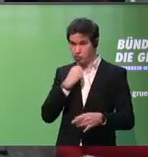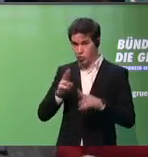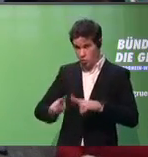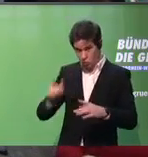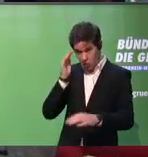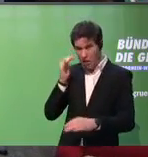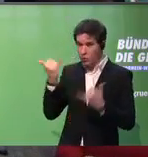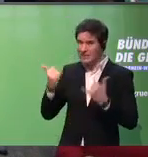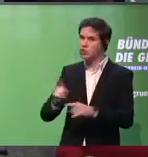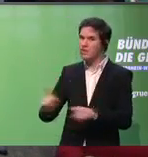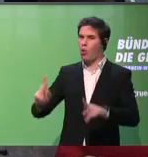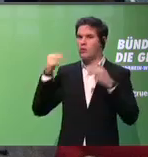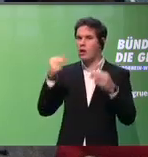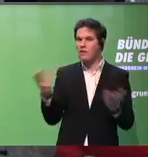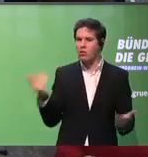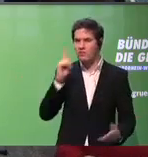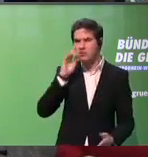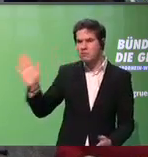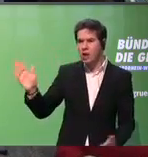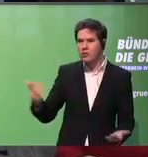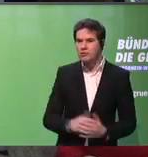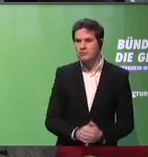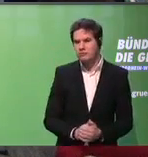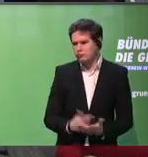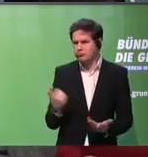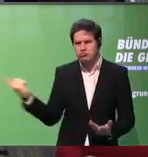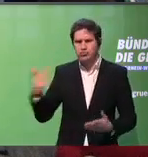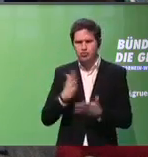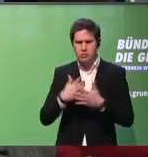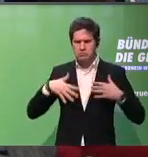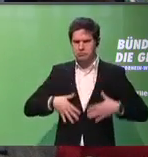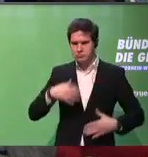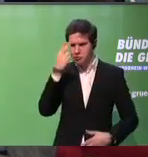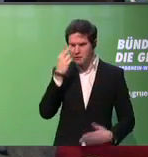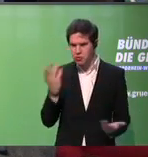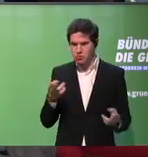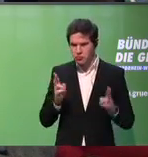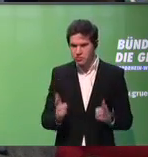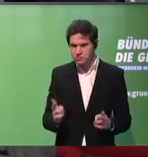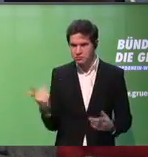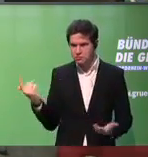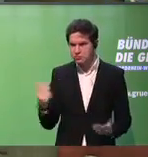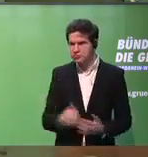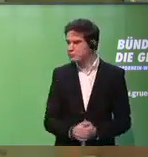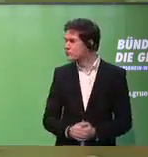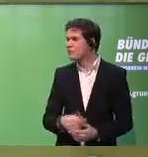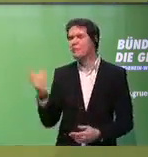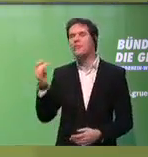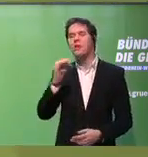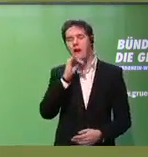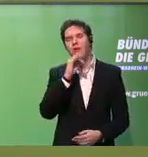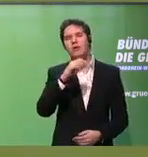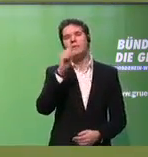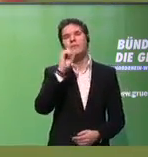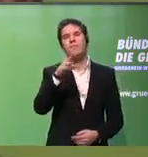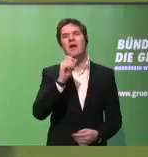loslegen? Ist ja dein Leibthema, ja? Leg doch einfach los, also kannst dich da während der Antwort drauf ein. Ich fange mal mit Warschau an und